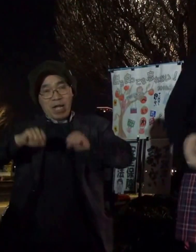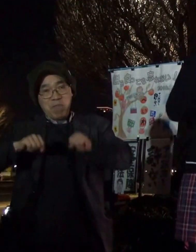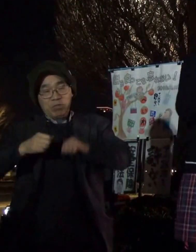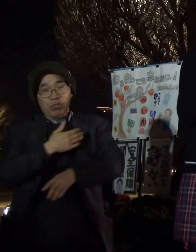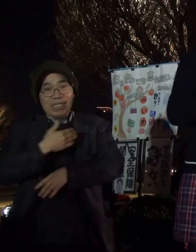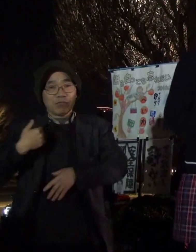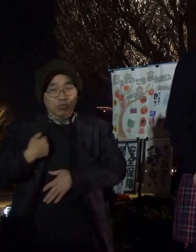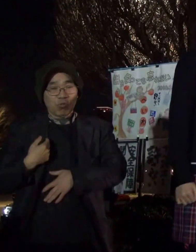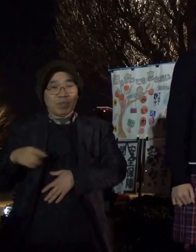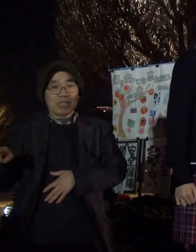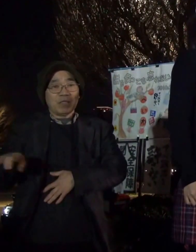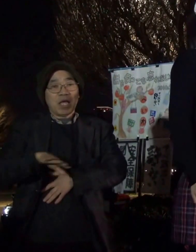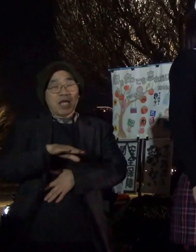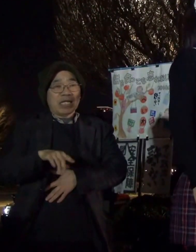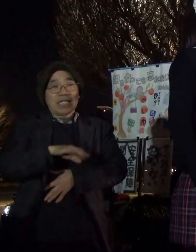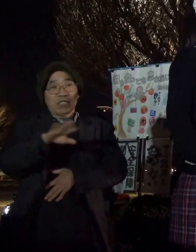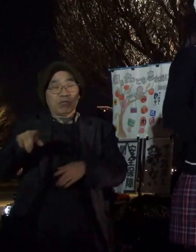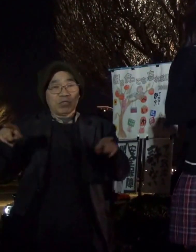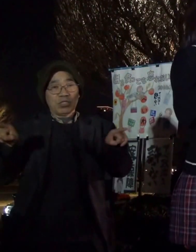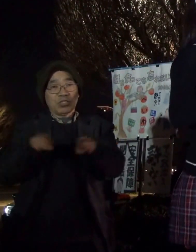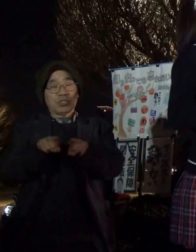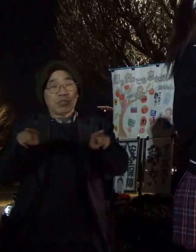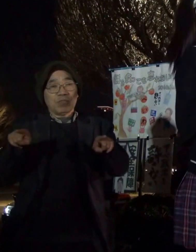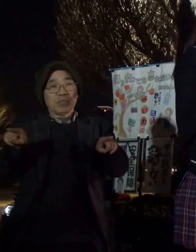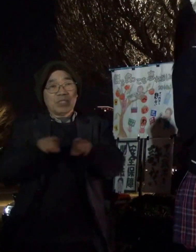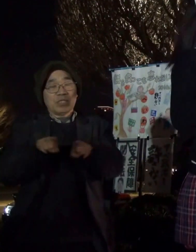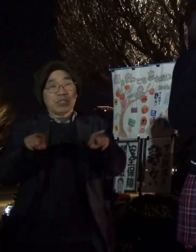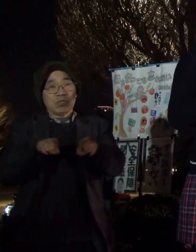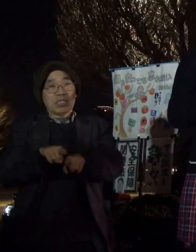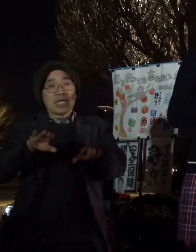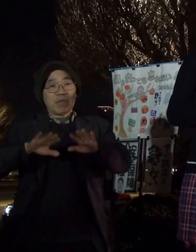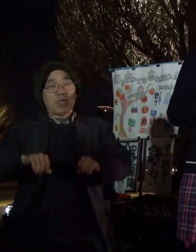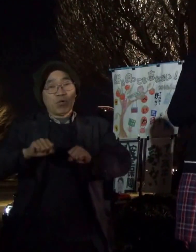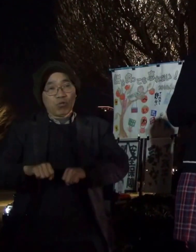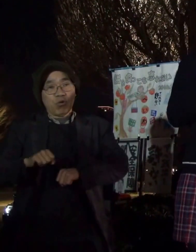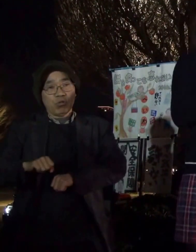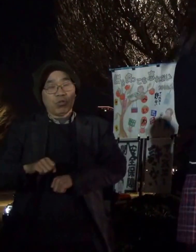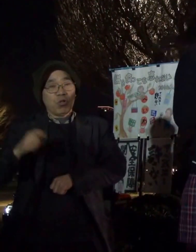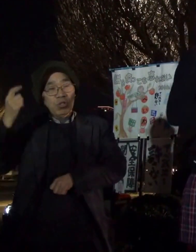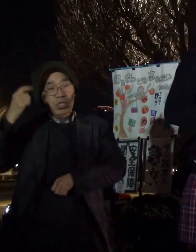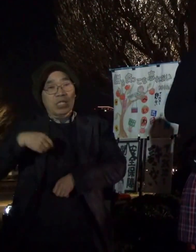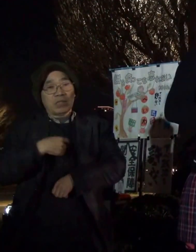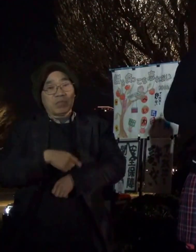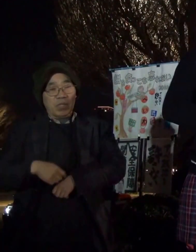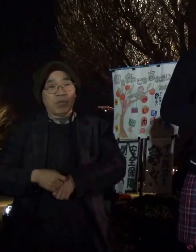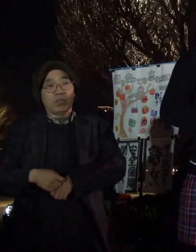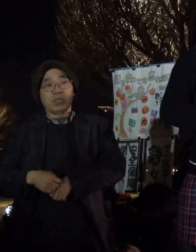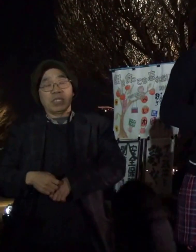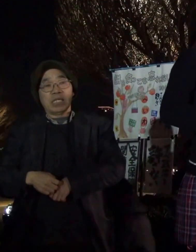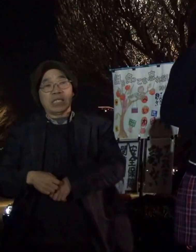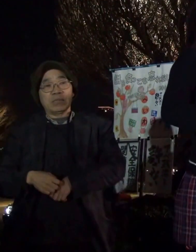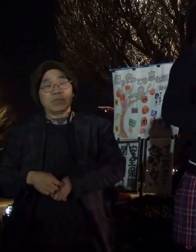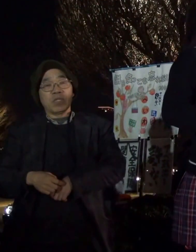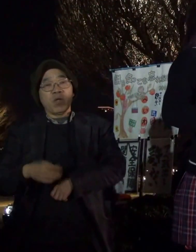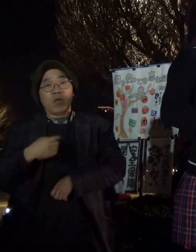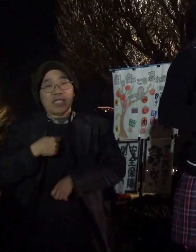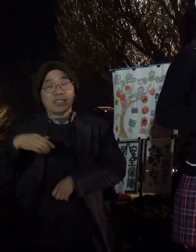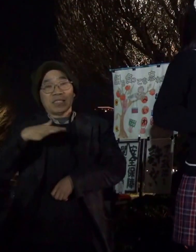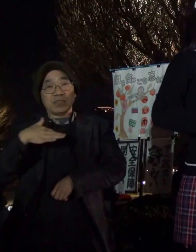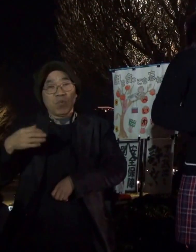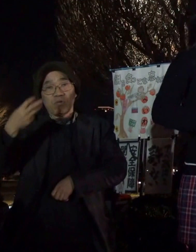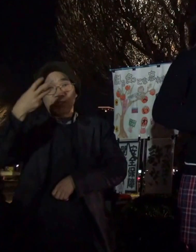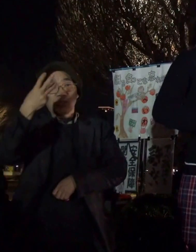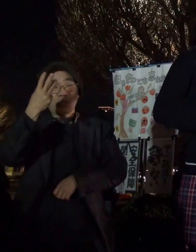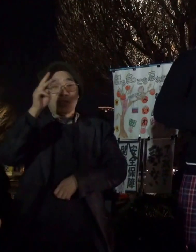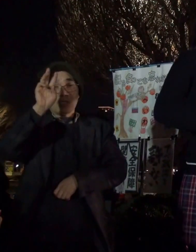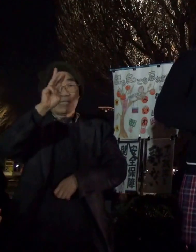皆さん一緒に頑張ろうっていう気持ちがまだ新たに大きくなりましたね。 なんかこう私たちも 3.11 震災